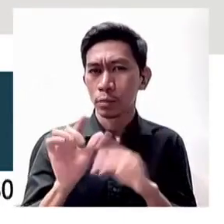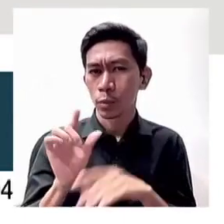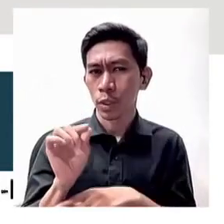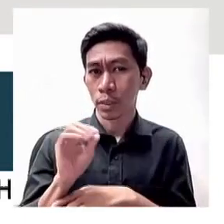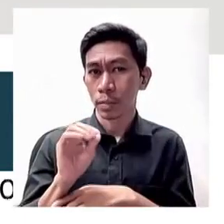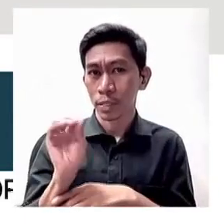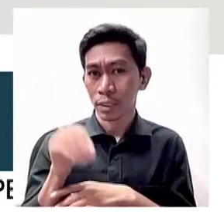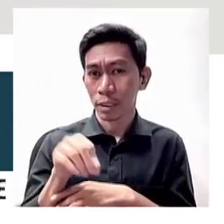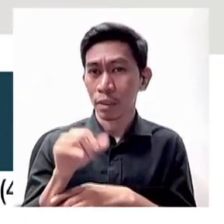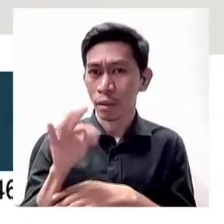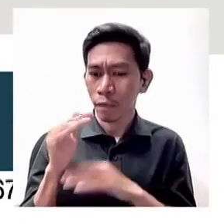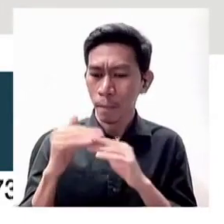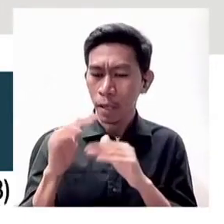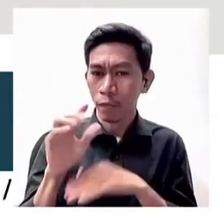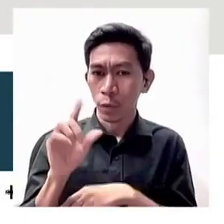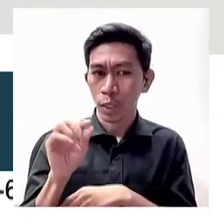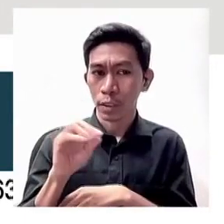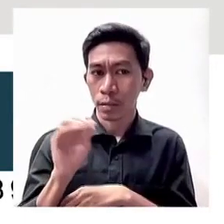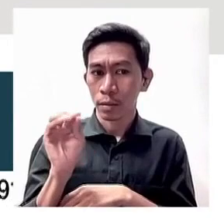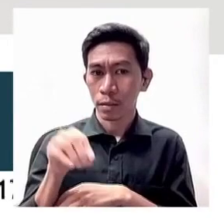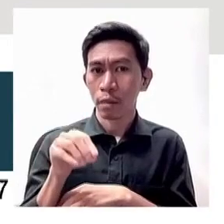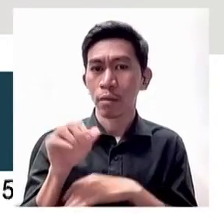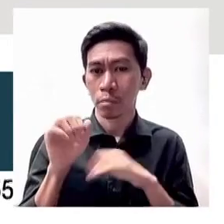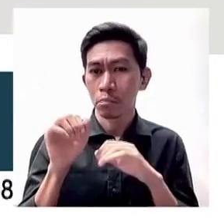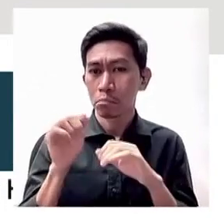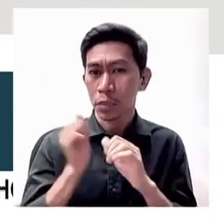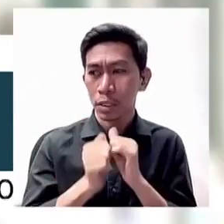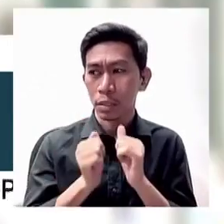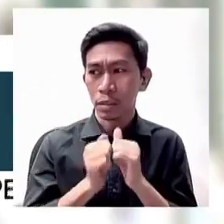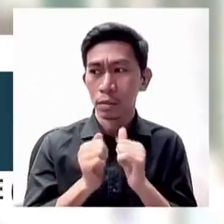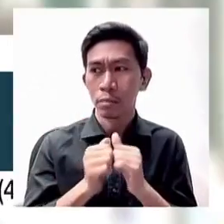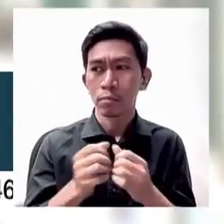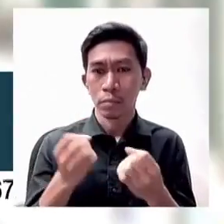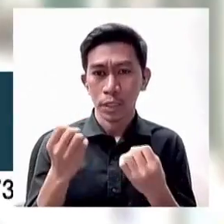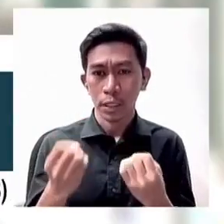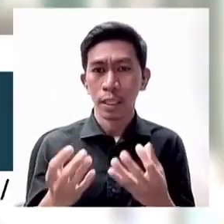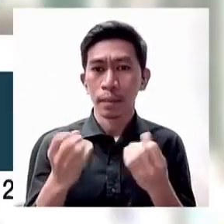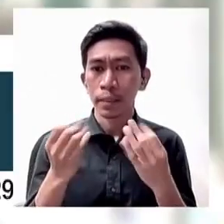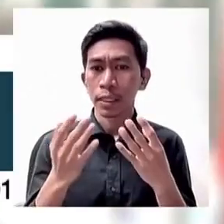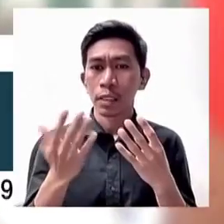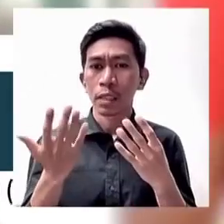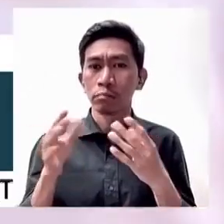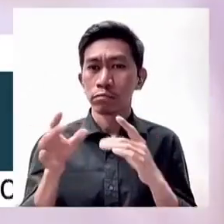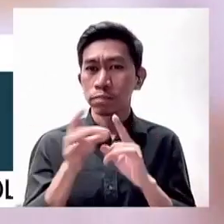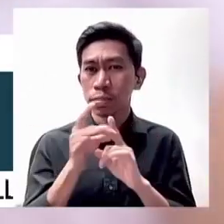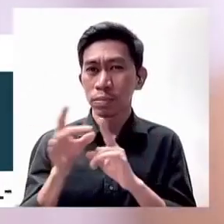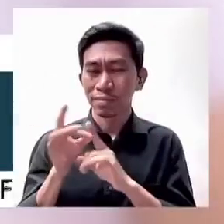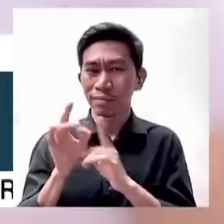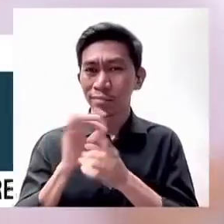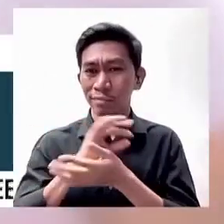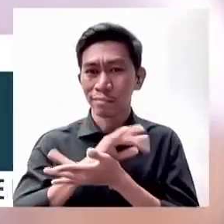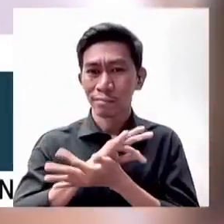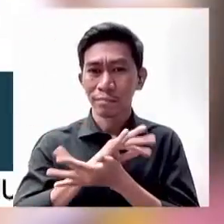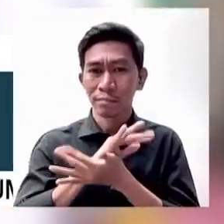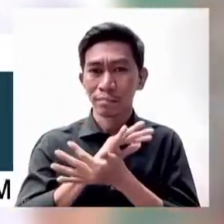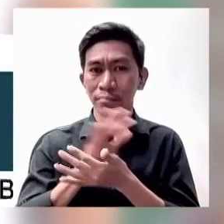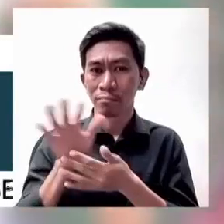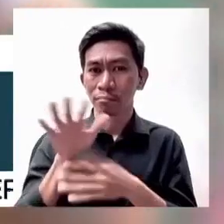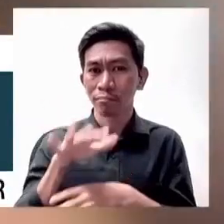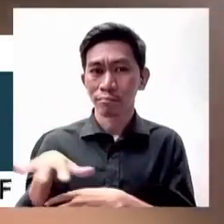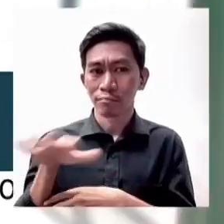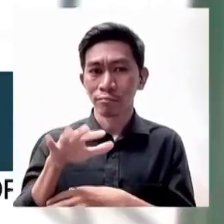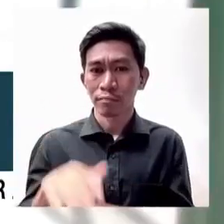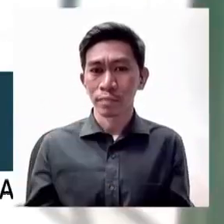na yung nagkaka-COVID sa area na yun. Kahit hindi mandatory, I would urge yung mga kababayan natin, lalo na yung